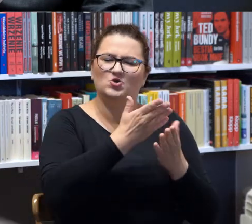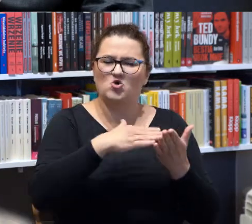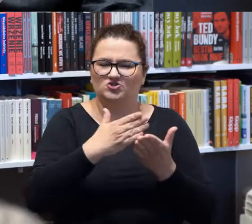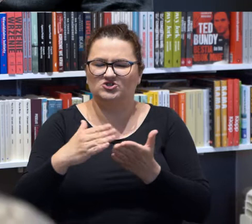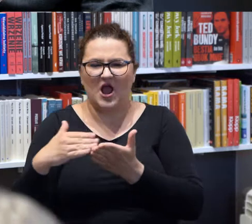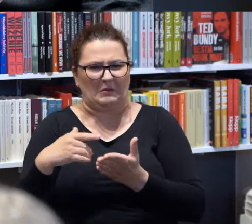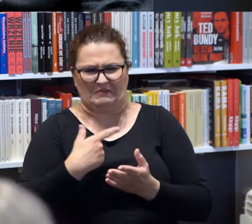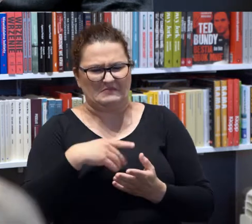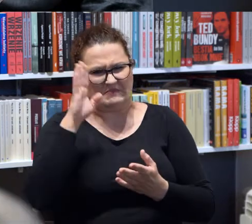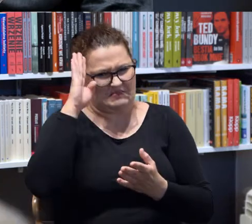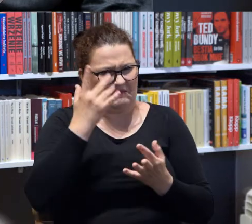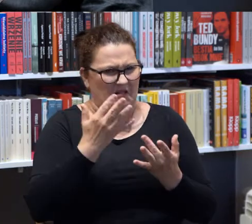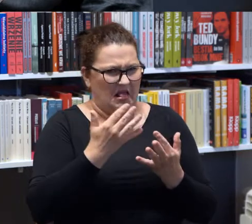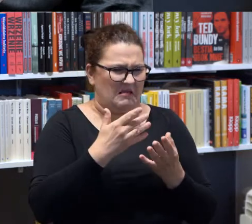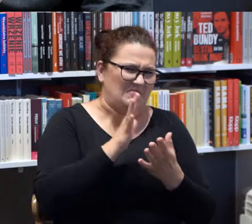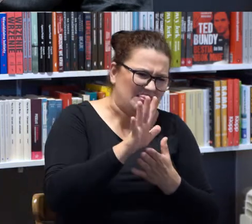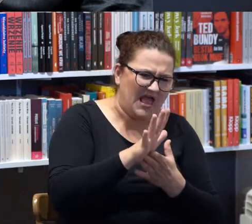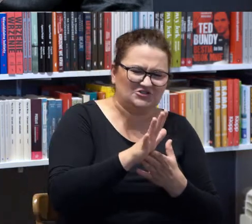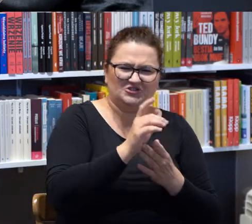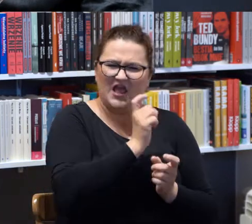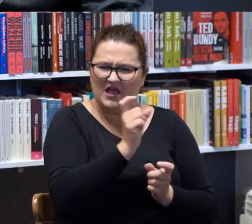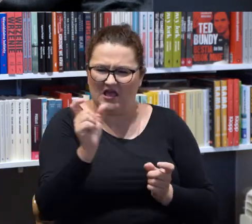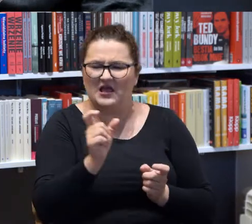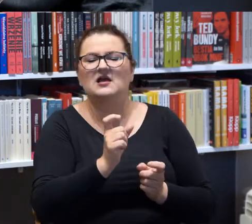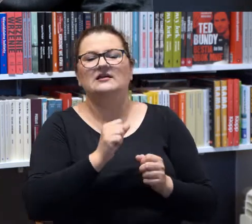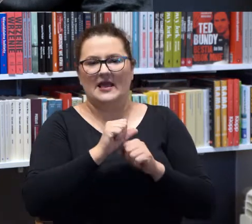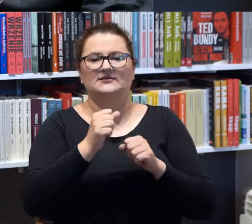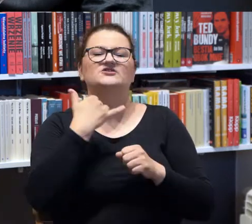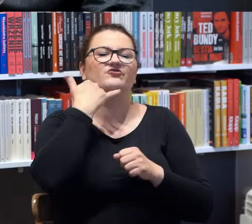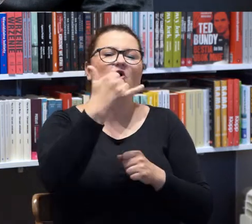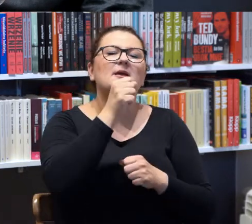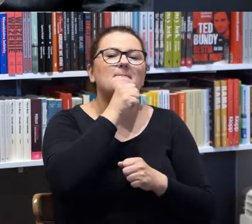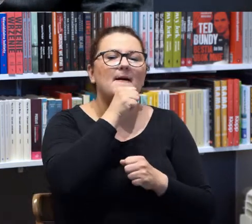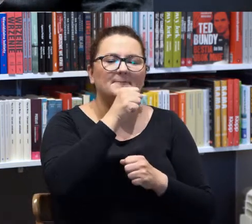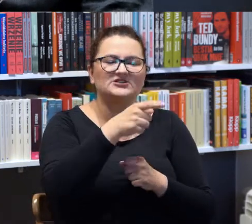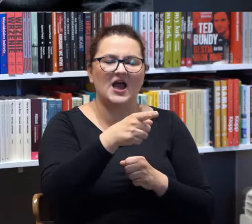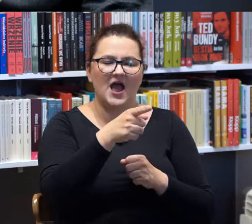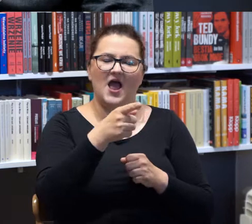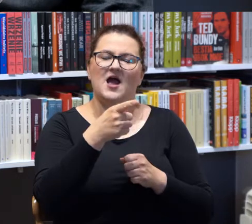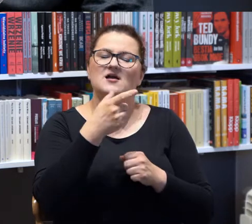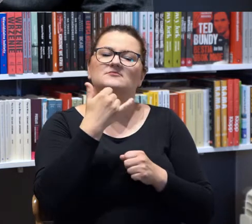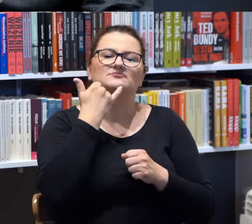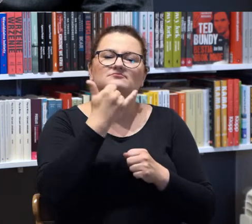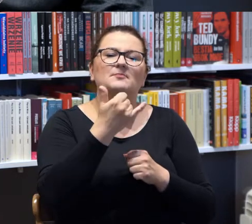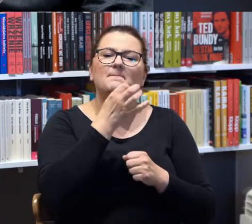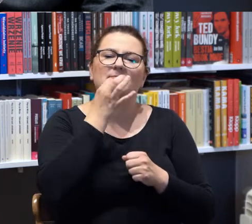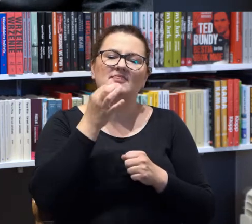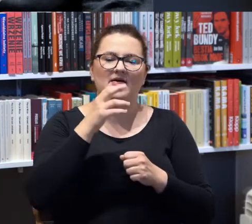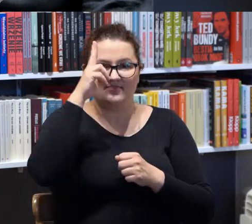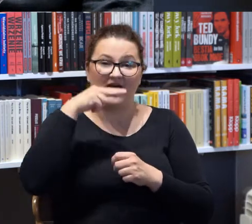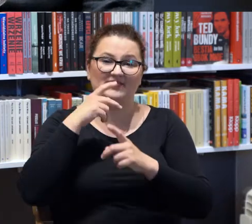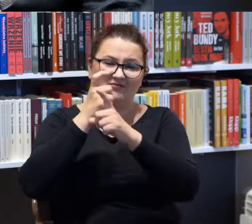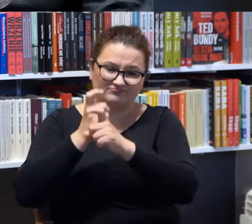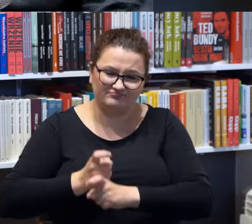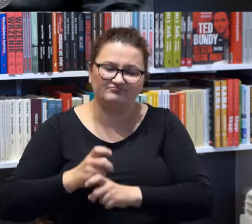naprawdę nie wiem ile ich jest, 15, w której ja dzwonię do mojej babci, zapytać się o sekcję zwłok mojego